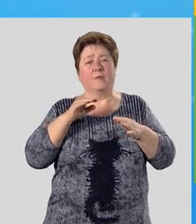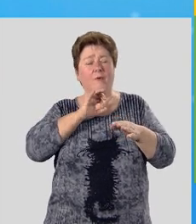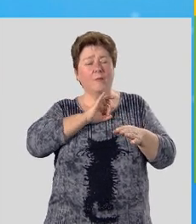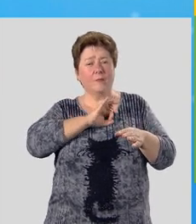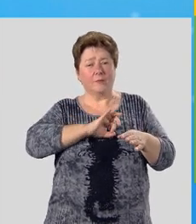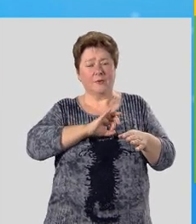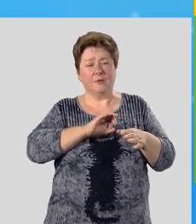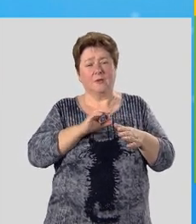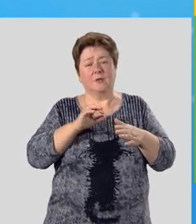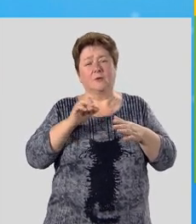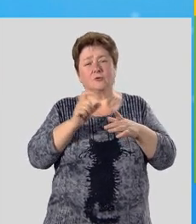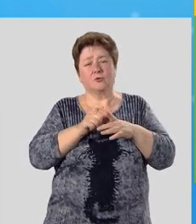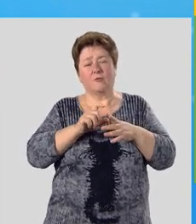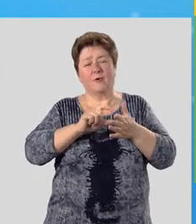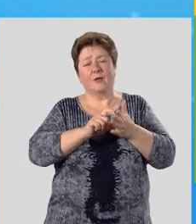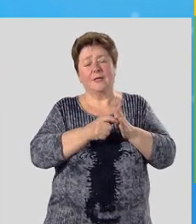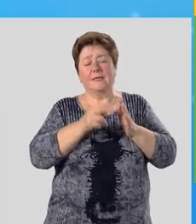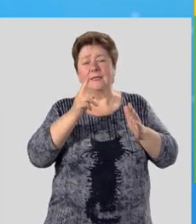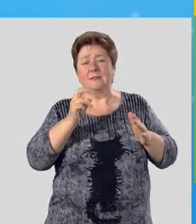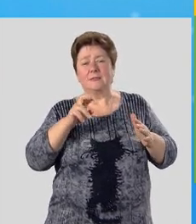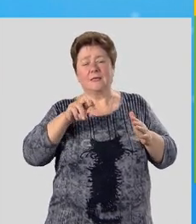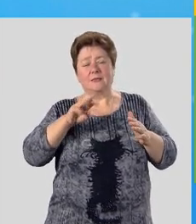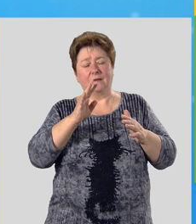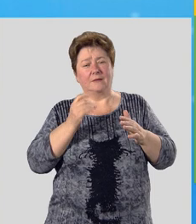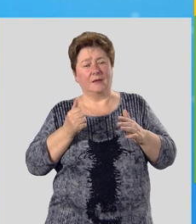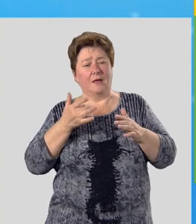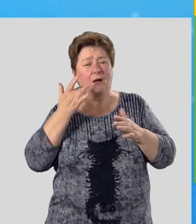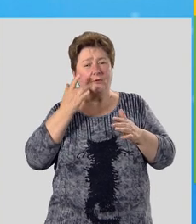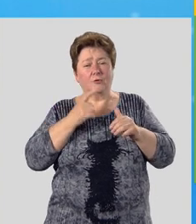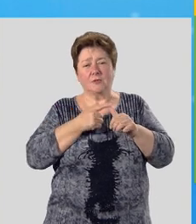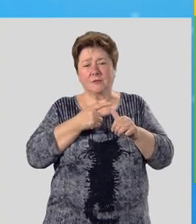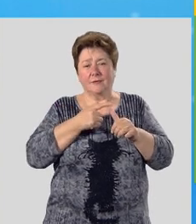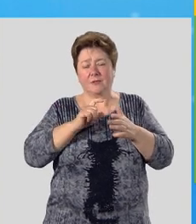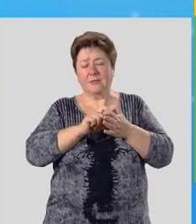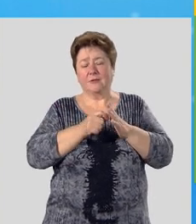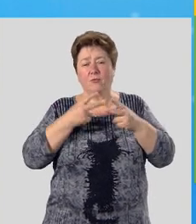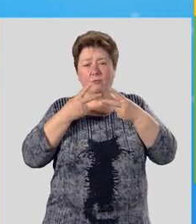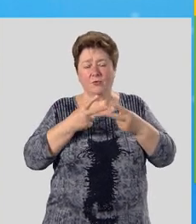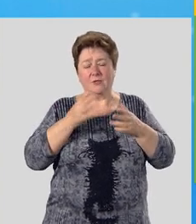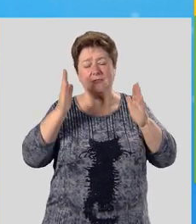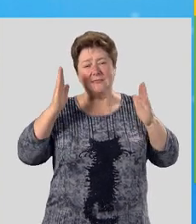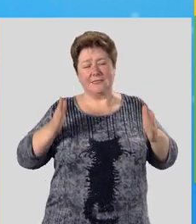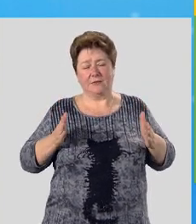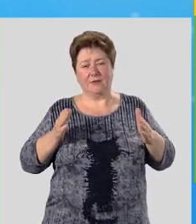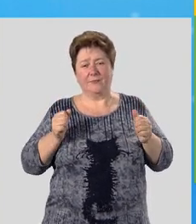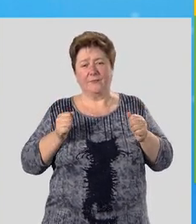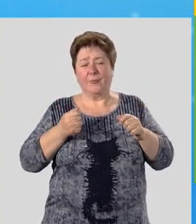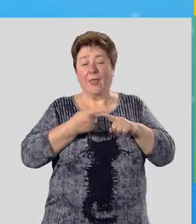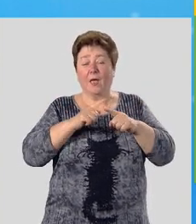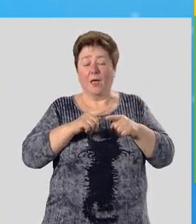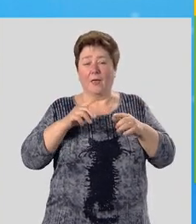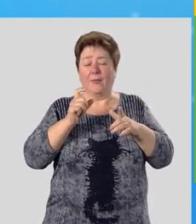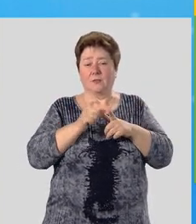и термин «клетка» – «целлюла» для обозначения увиденной им клеточной стенки.